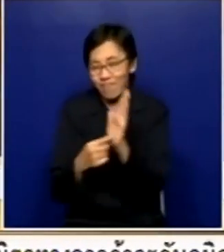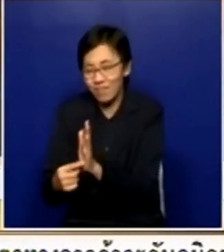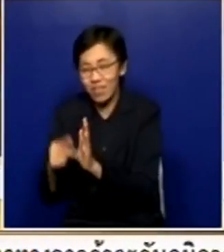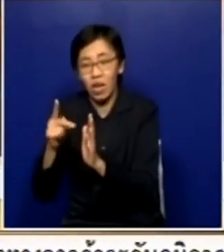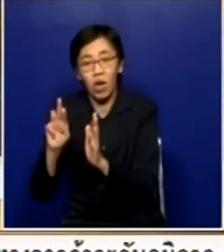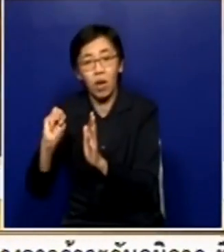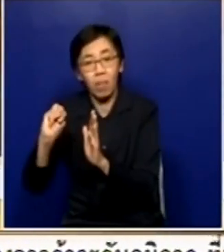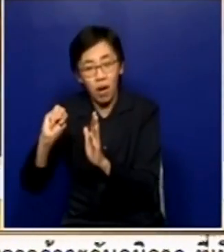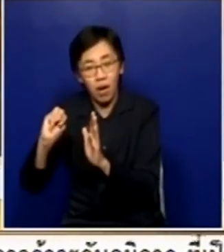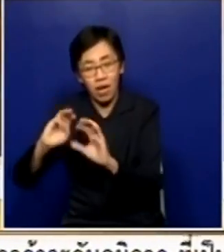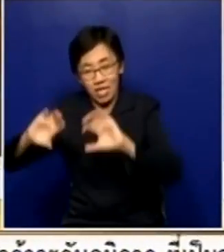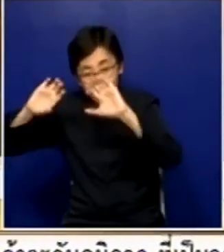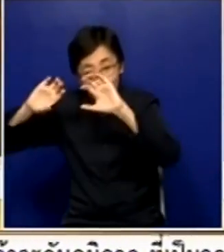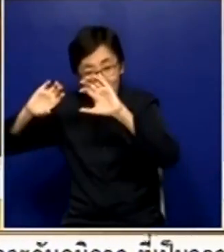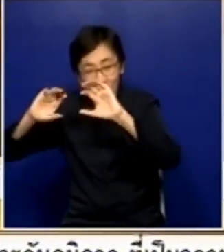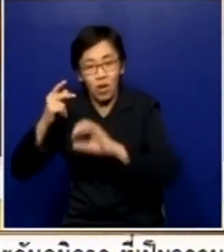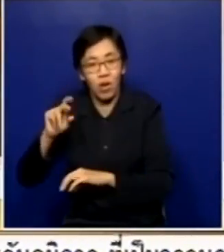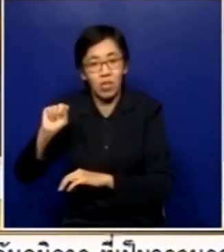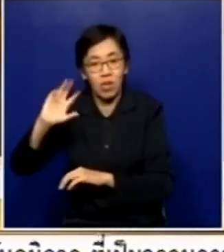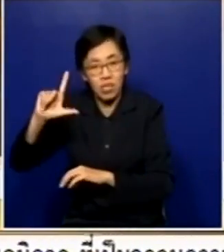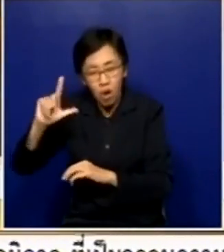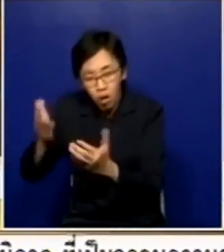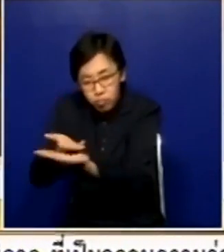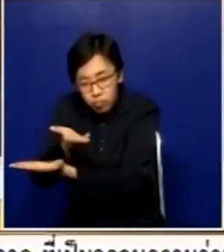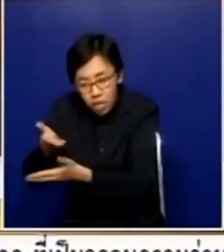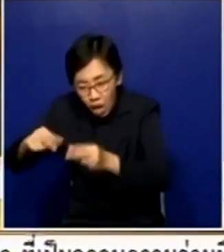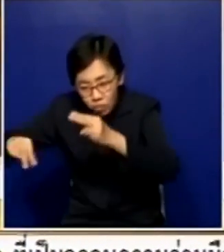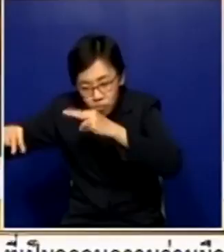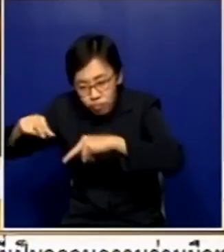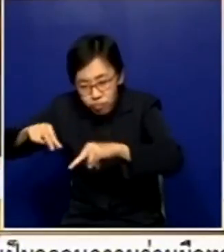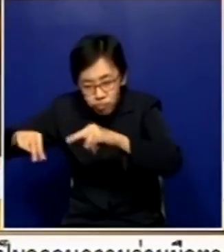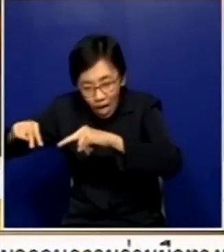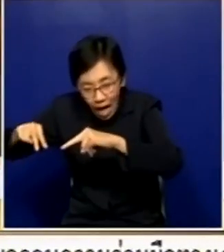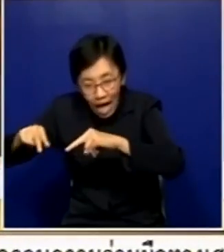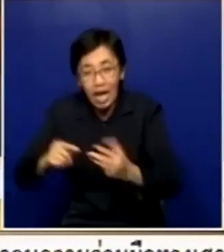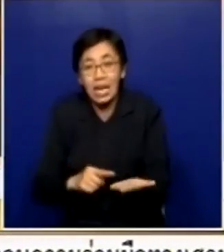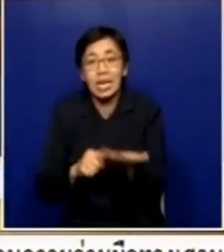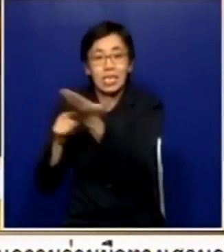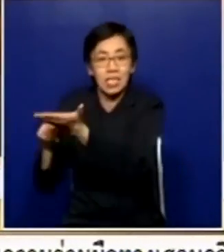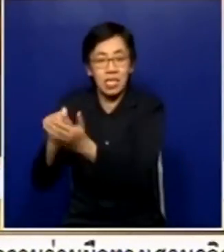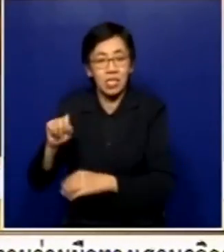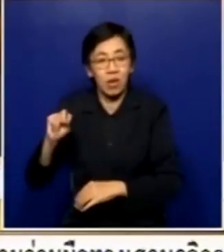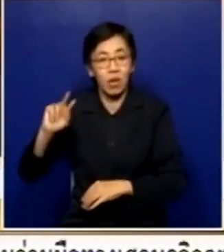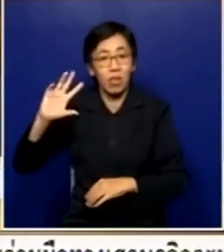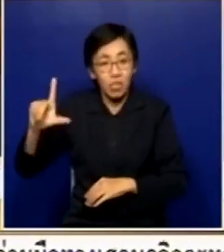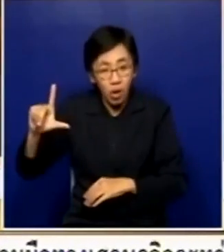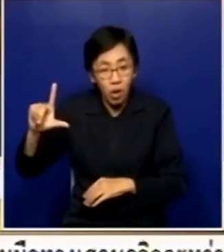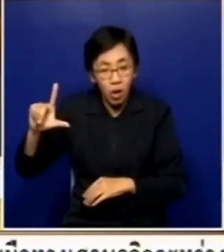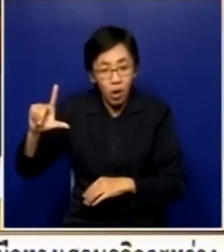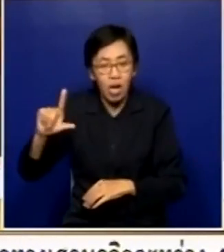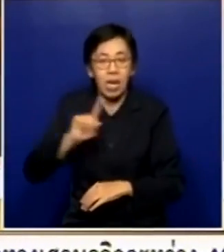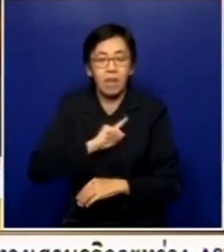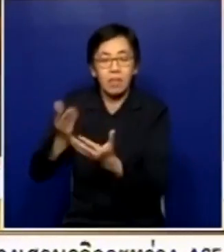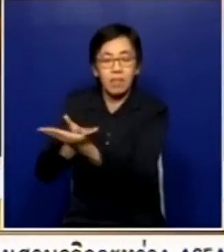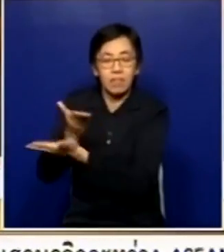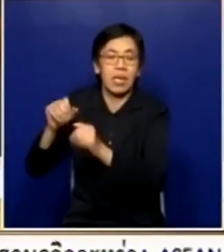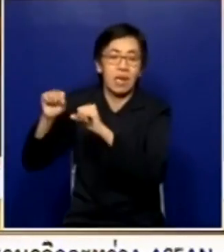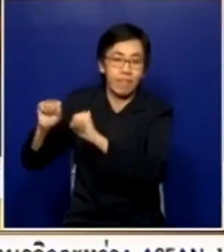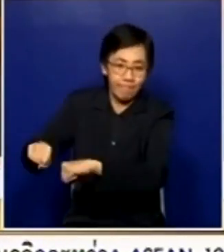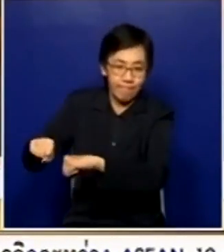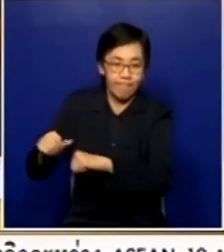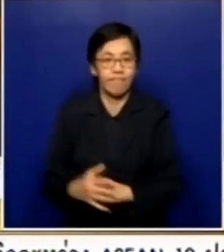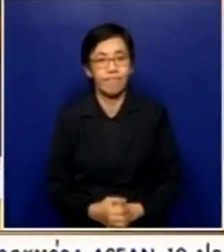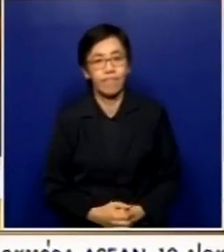ชุดภายใต้รัฐบาลคสชเป็นผู้พิจารณาและให้สภานิติบัญญัติแห่งชาติที่แต่งต่างกันมาเองเป็นผู้พิจารณาเห็นชอบ